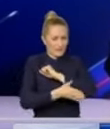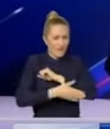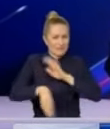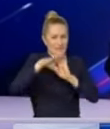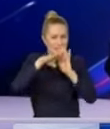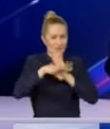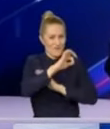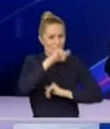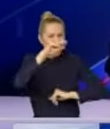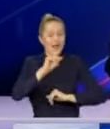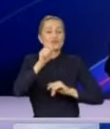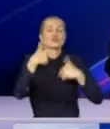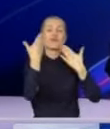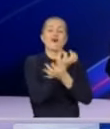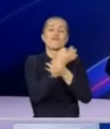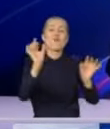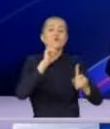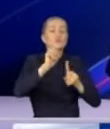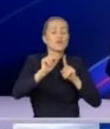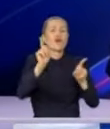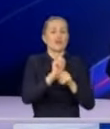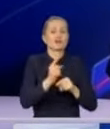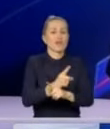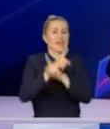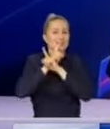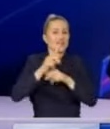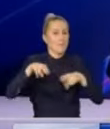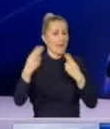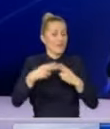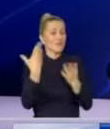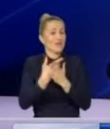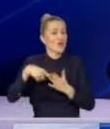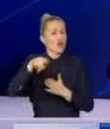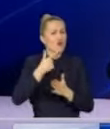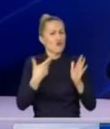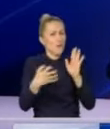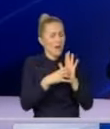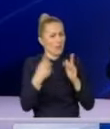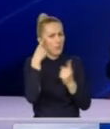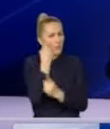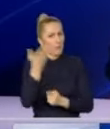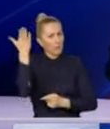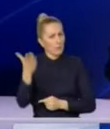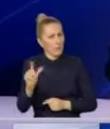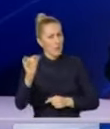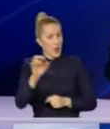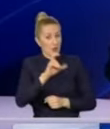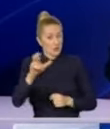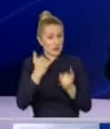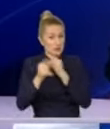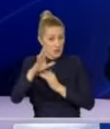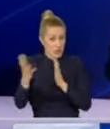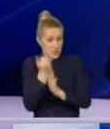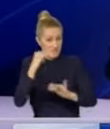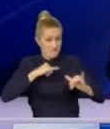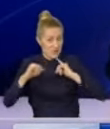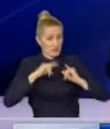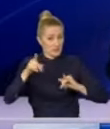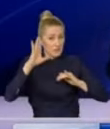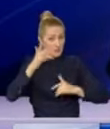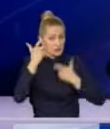które gwarantują wolność słowa i pluralizm mediów. Dlatego komentatorzy zastanawiają się, czy Platforma po ewentualnym przejęciu władzy